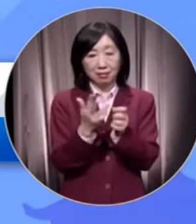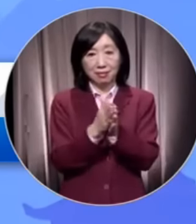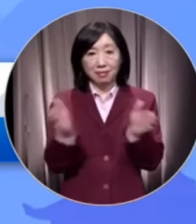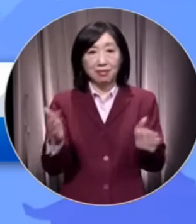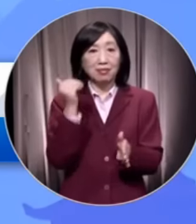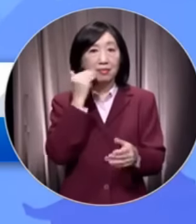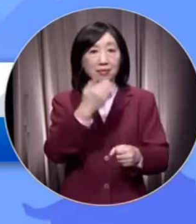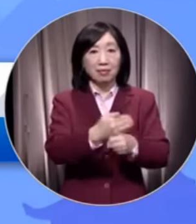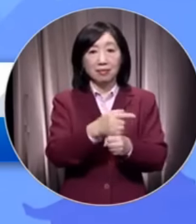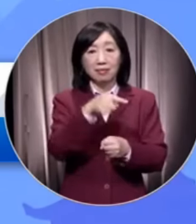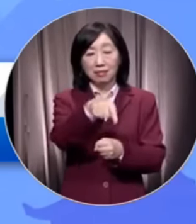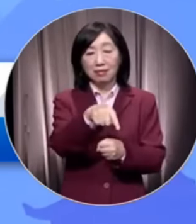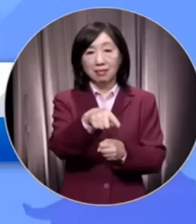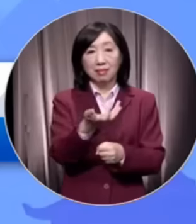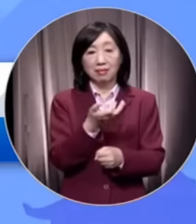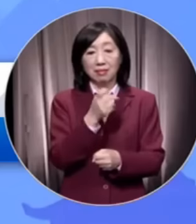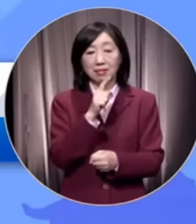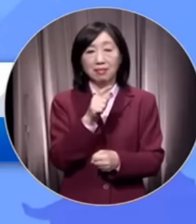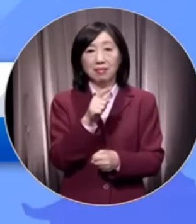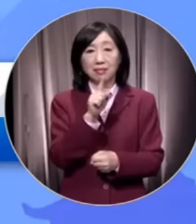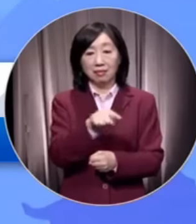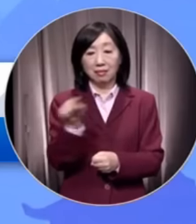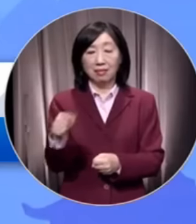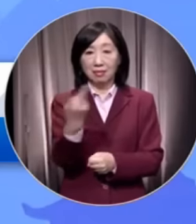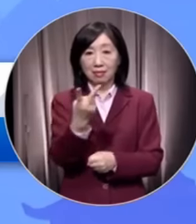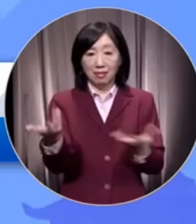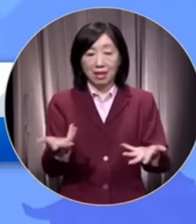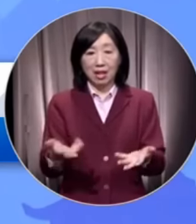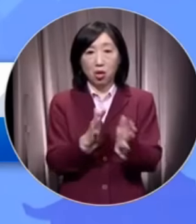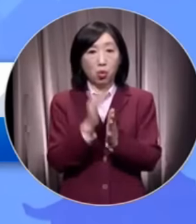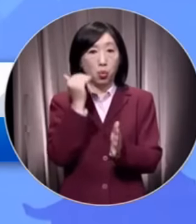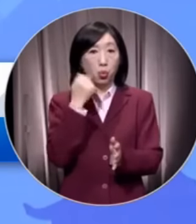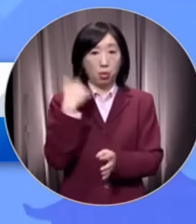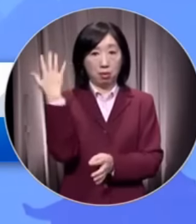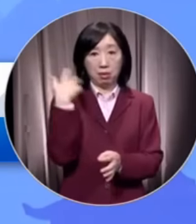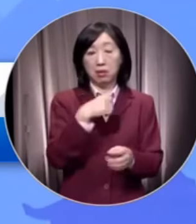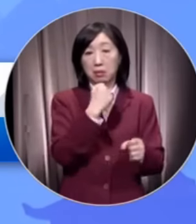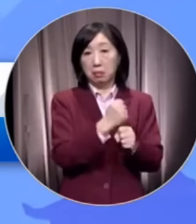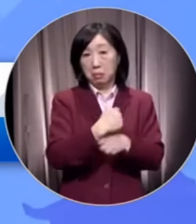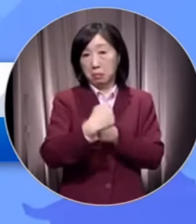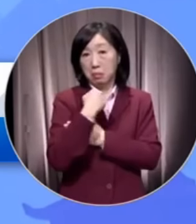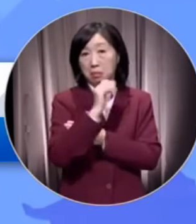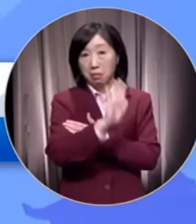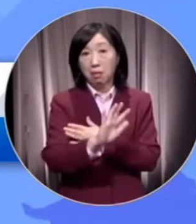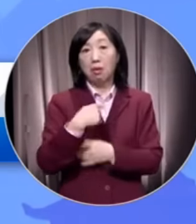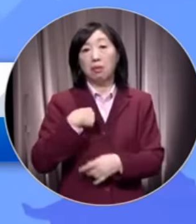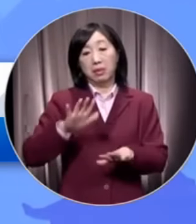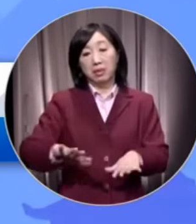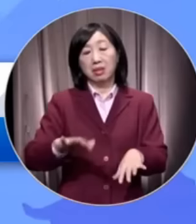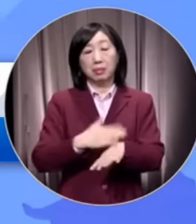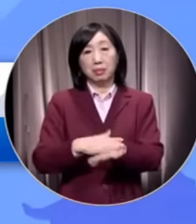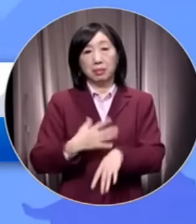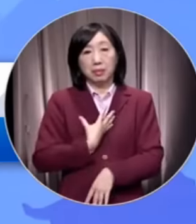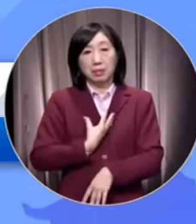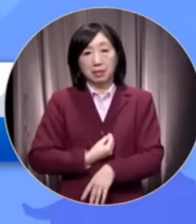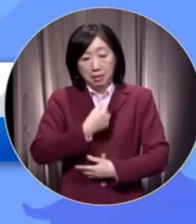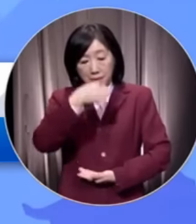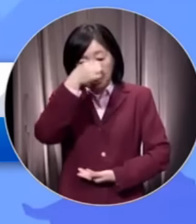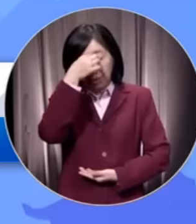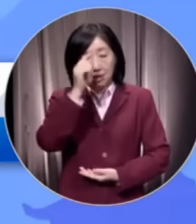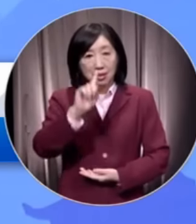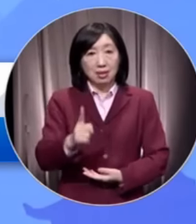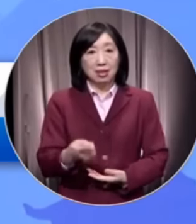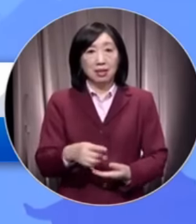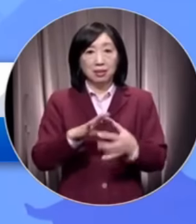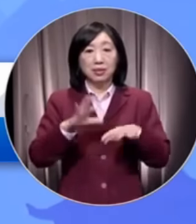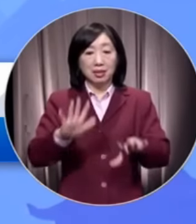有做我刚才讲的这两件事，我们现在就不会坐在这里坐困愁城，也不会坐在这里让国民党在这